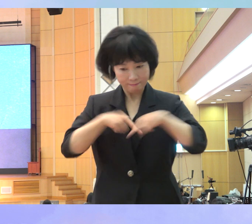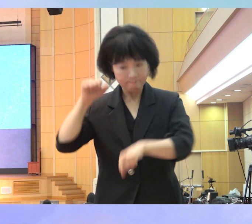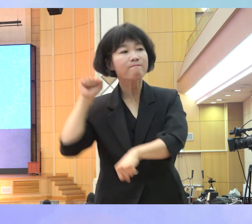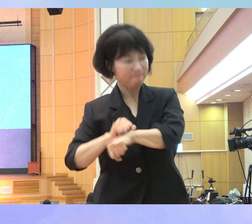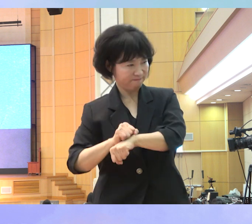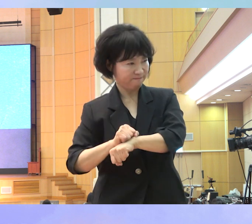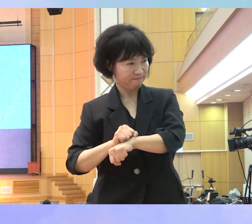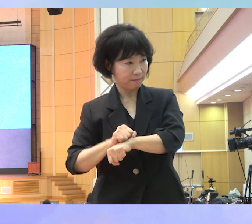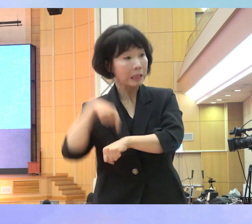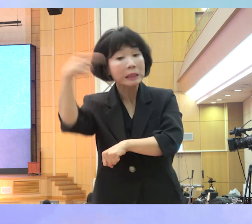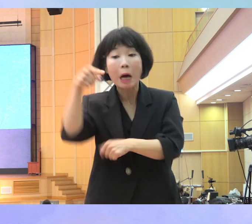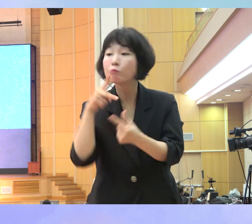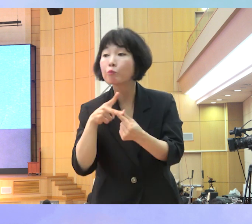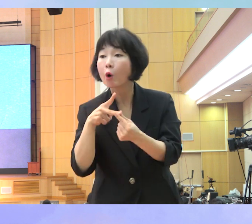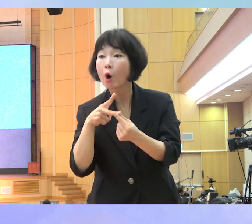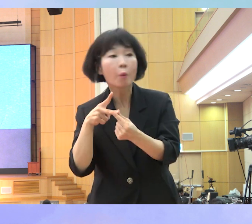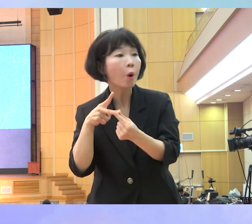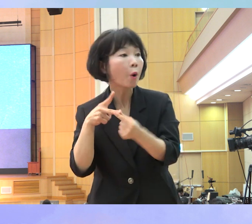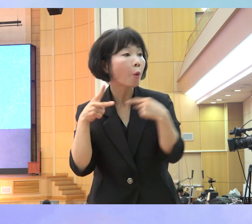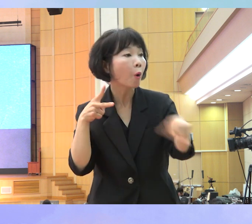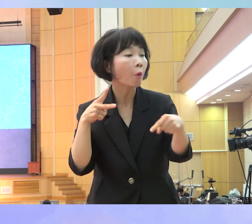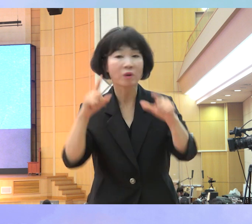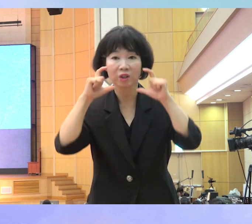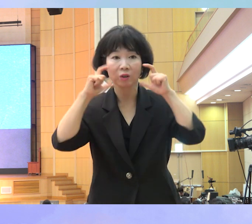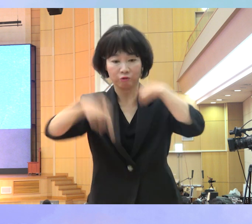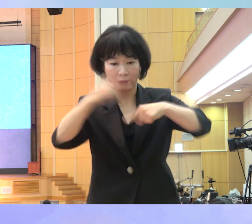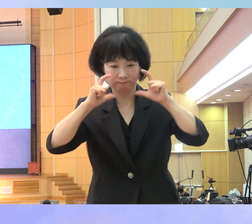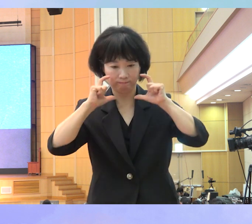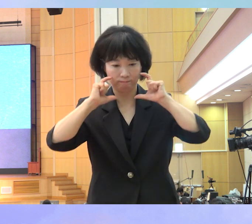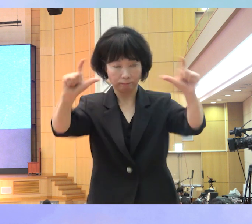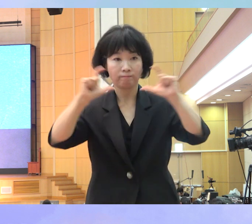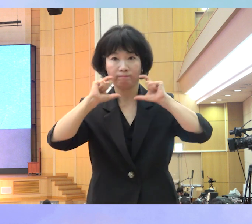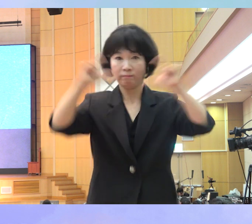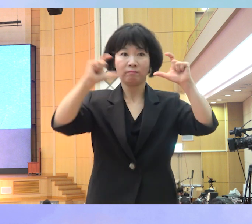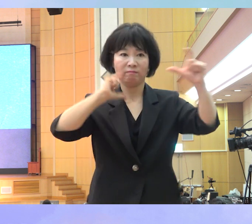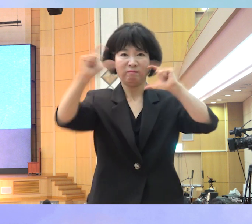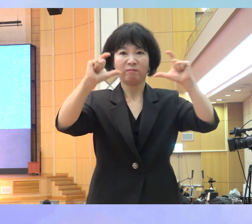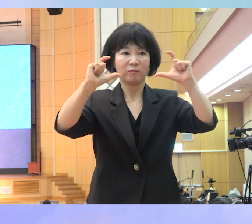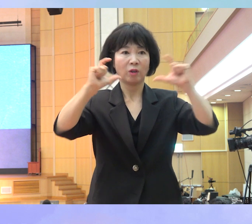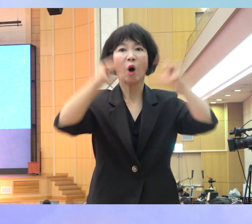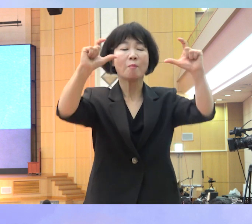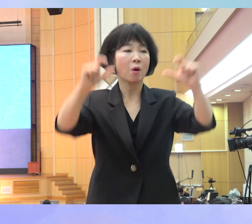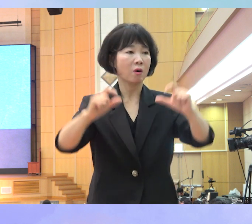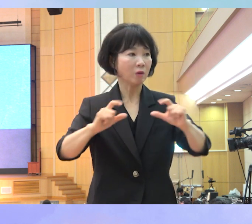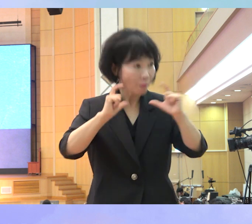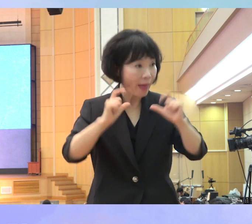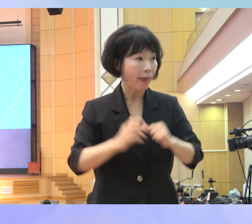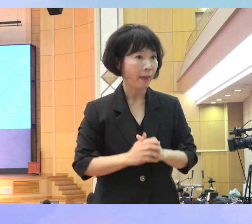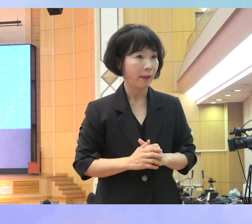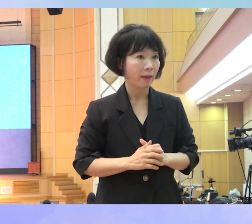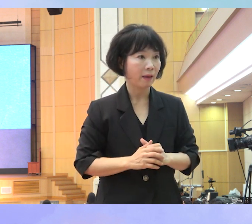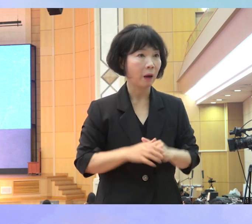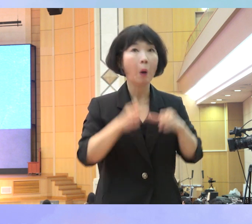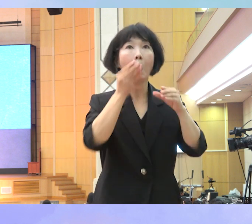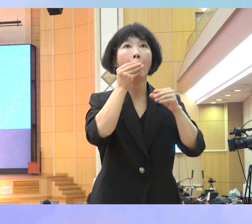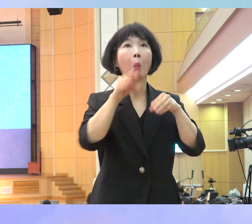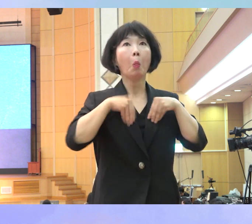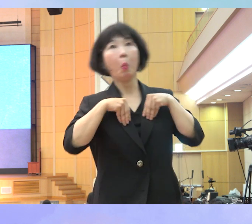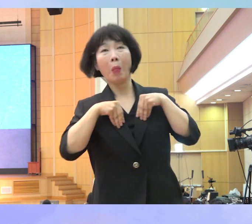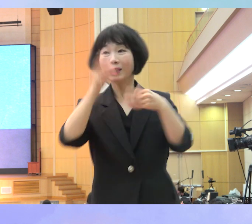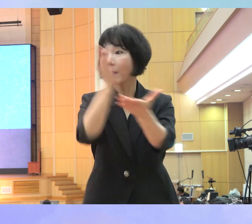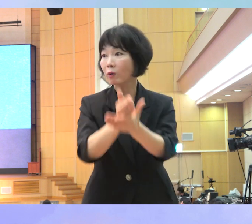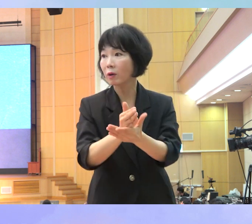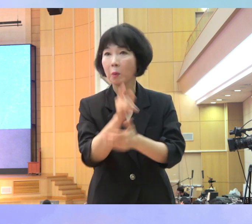다스려졌으면 그 다음 중요한 게 뭐예요? 선포예요. 선포. 선포하는 거예요. 민수기 오늘 14장 9절 말씀,